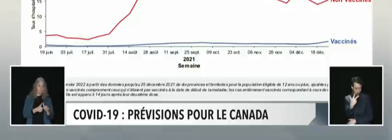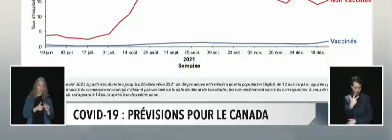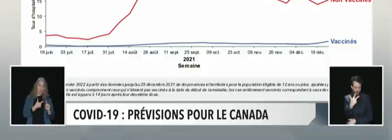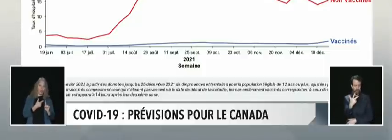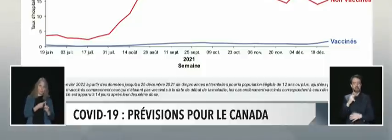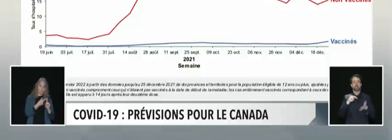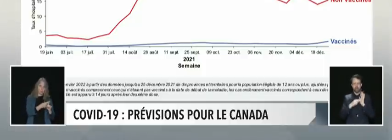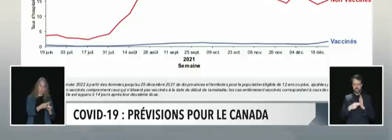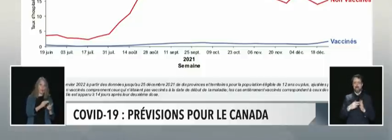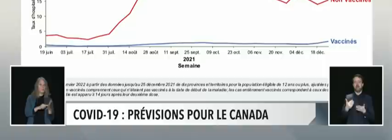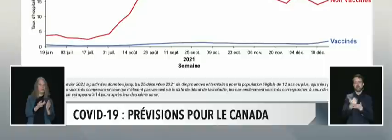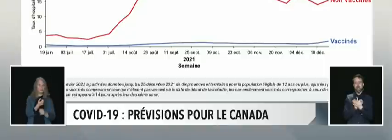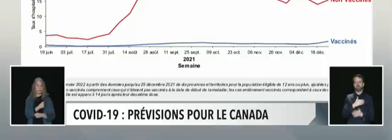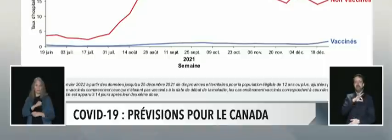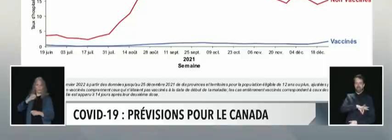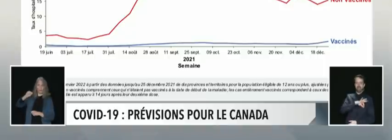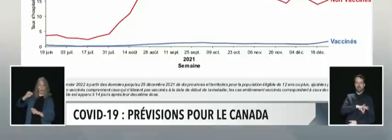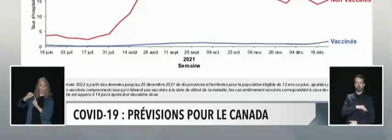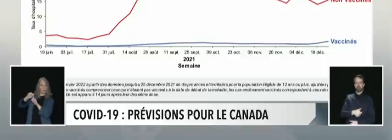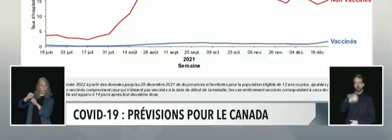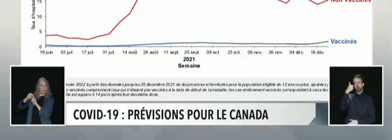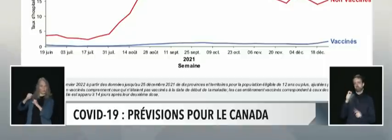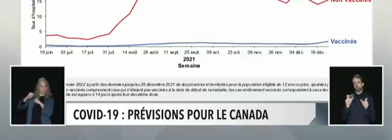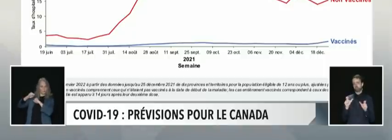avantage de protection.